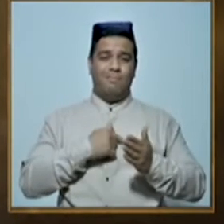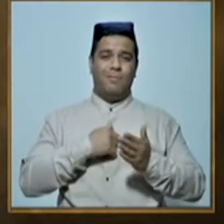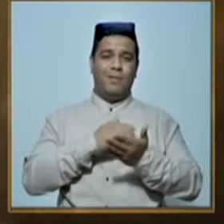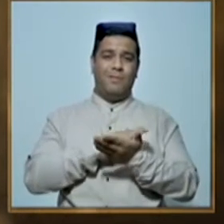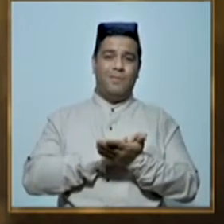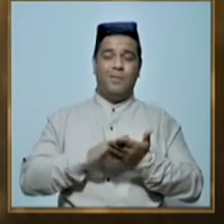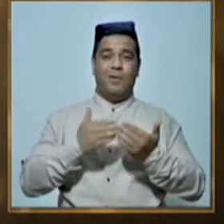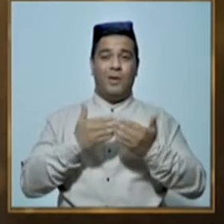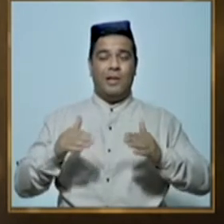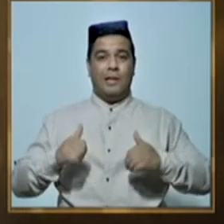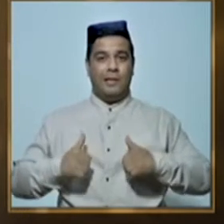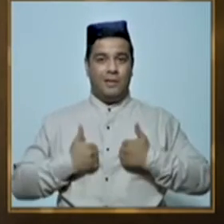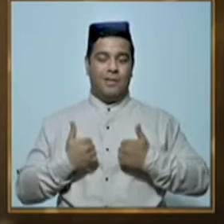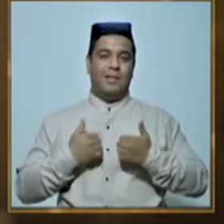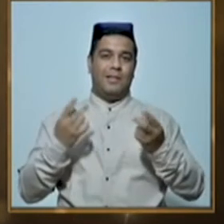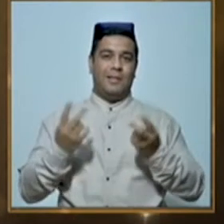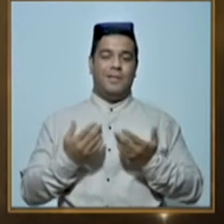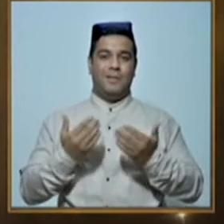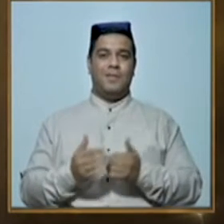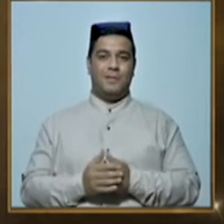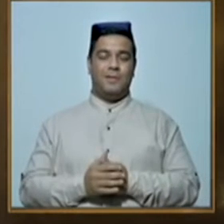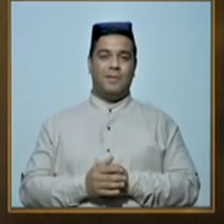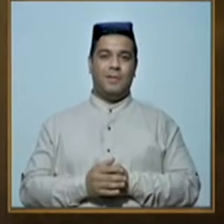odatiga, sunnatiga aylanib qolgan.